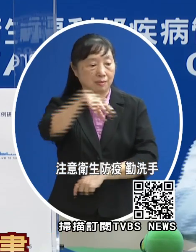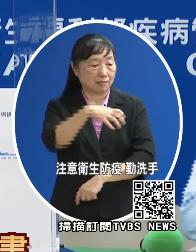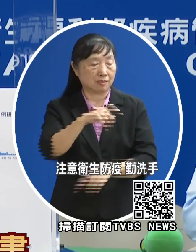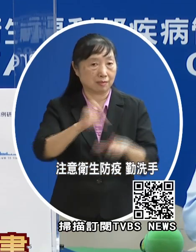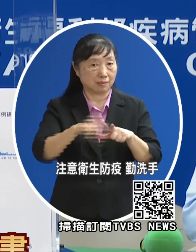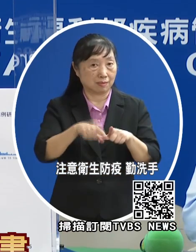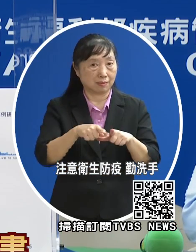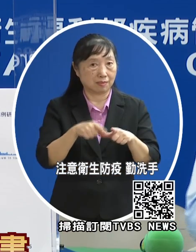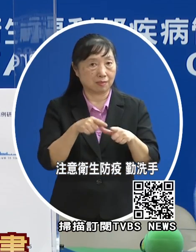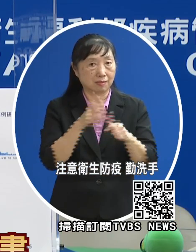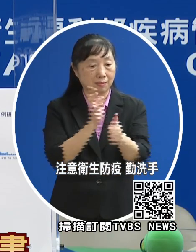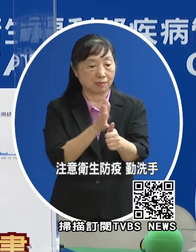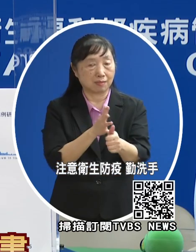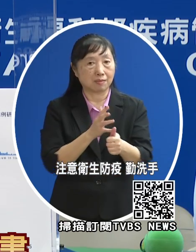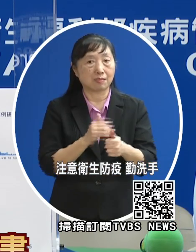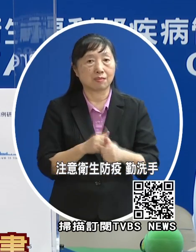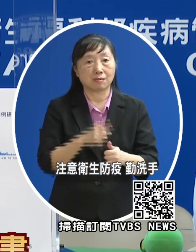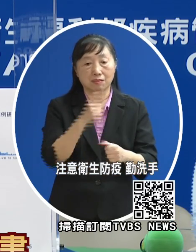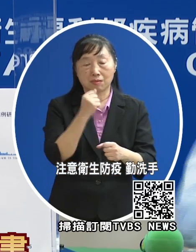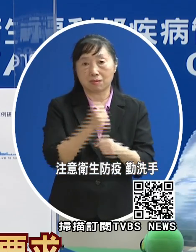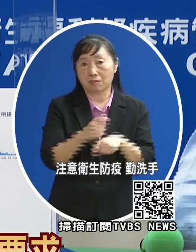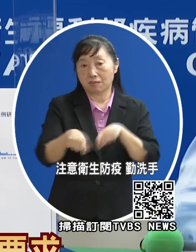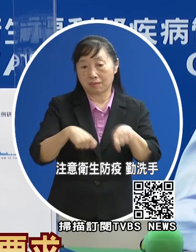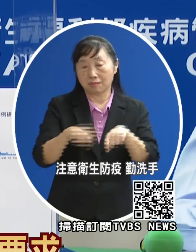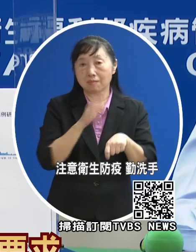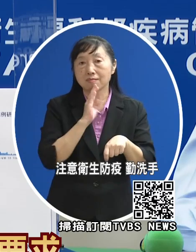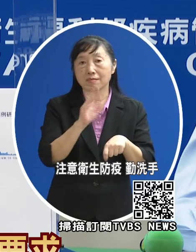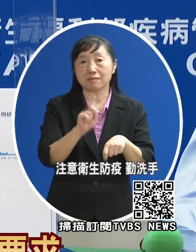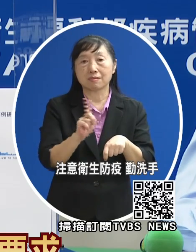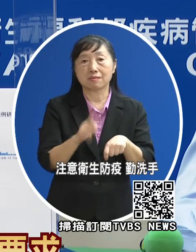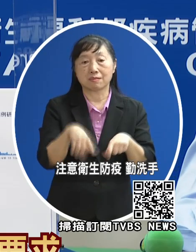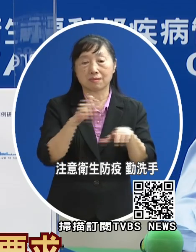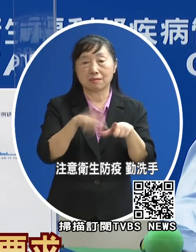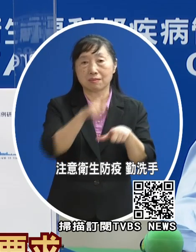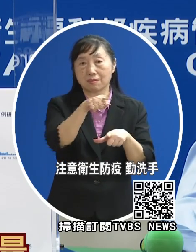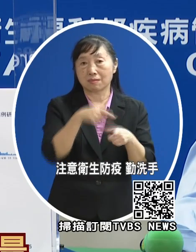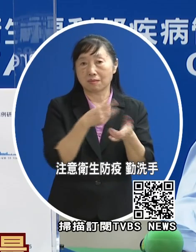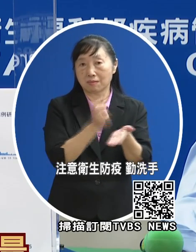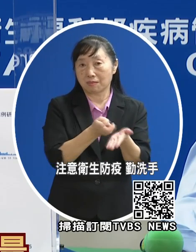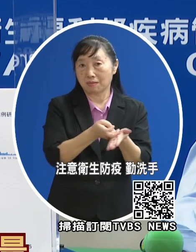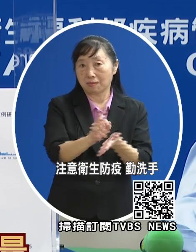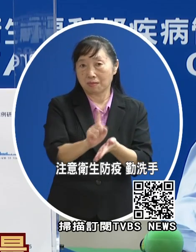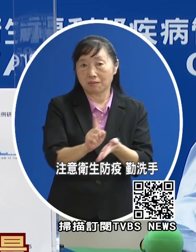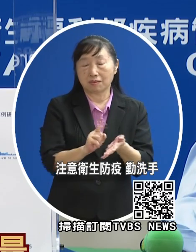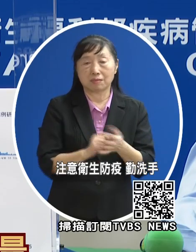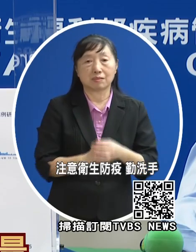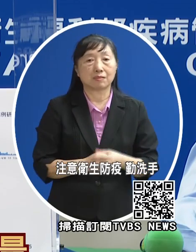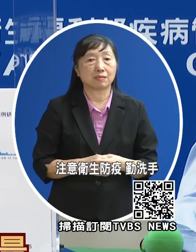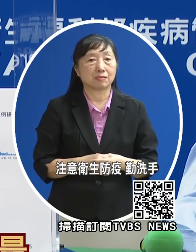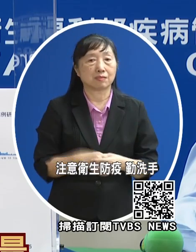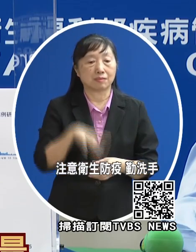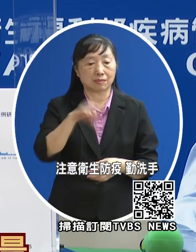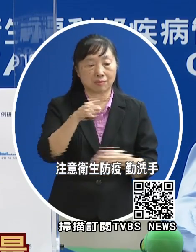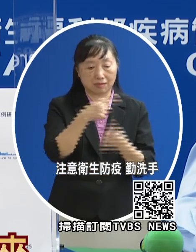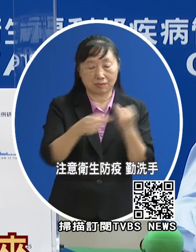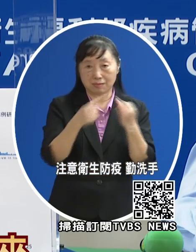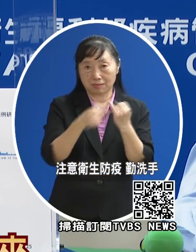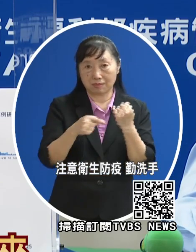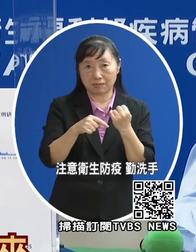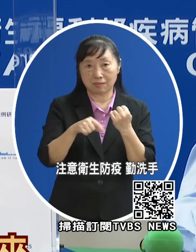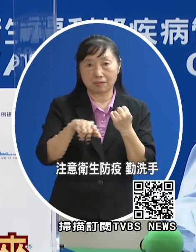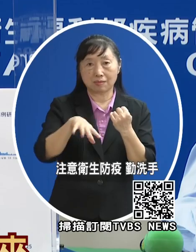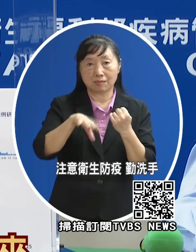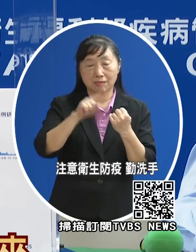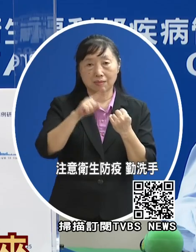司，我们要来看他供货的一个计划，那我们原来的契约的要求，那看能不能先把这个量要